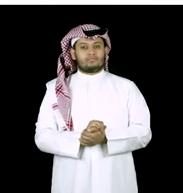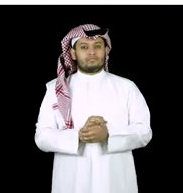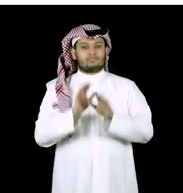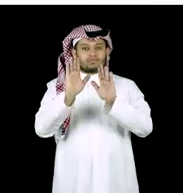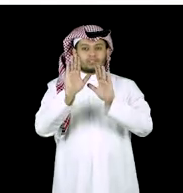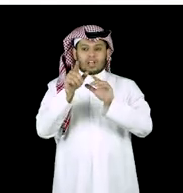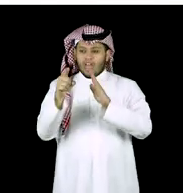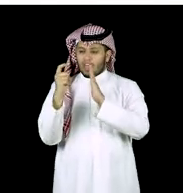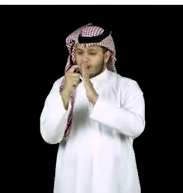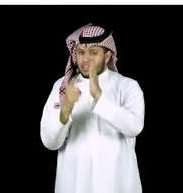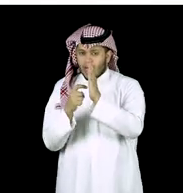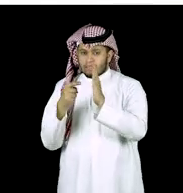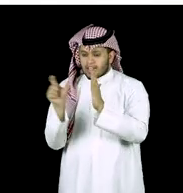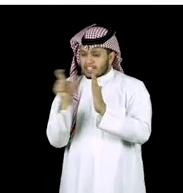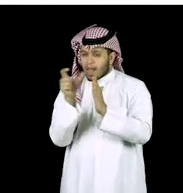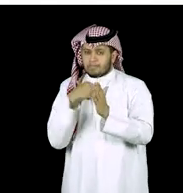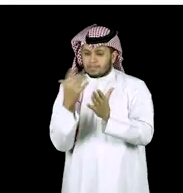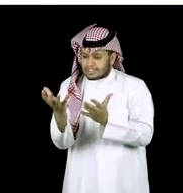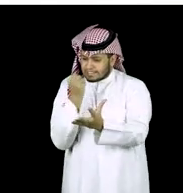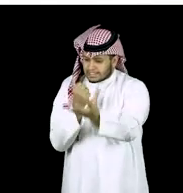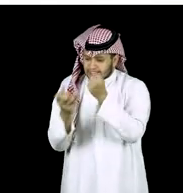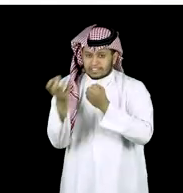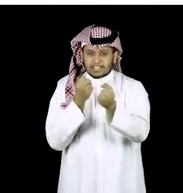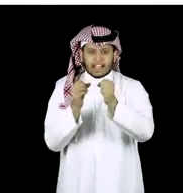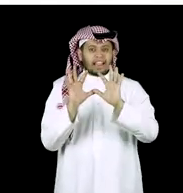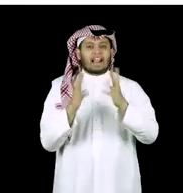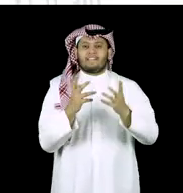مصادر النظام السياسي الإسلامي.